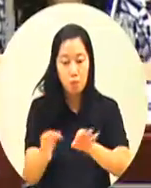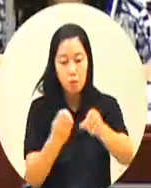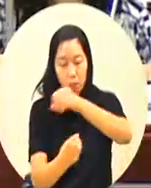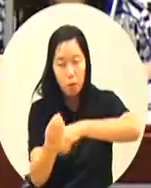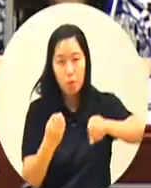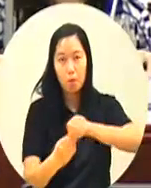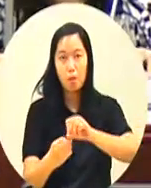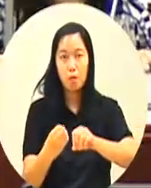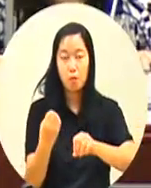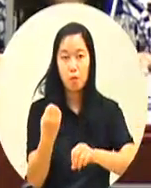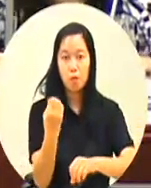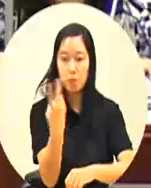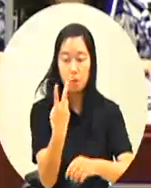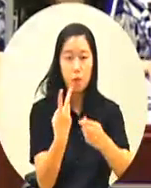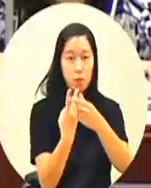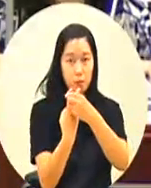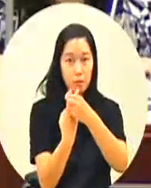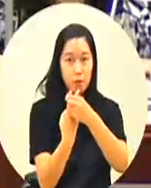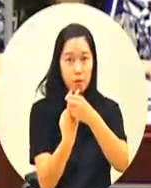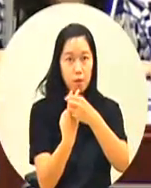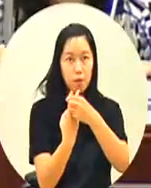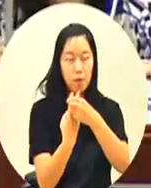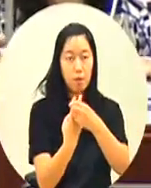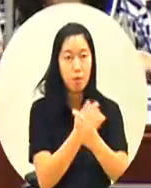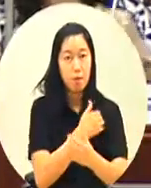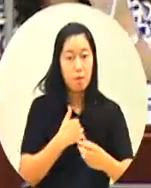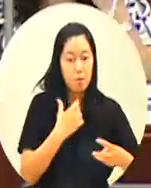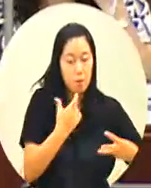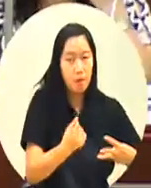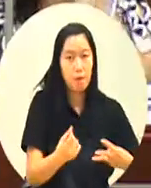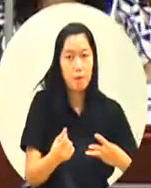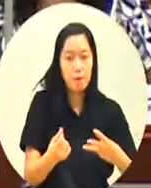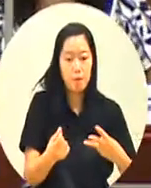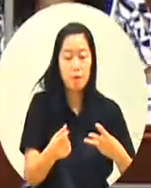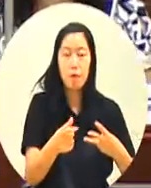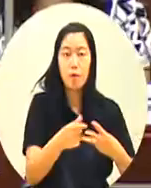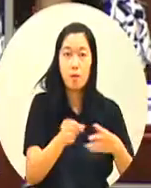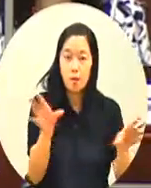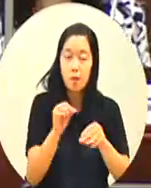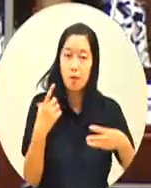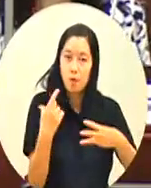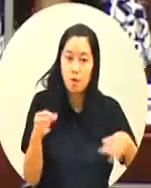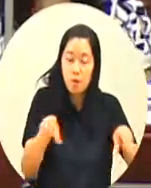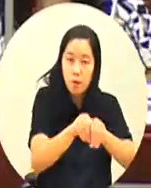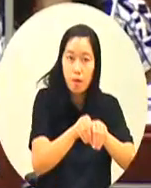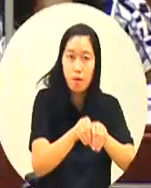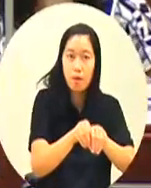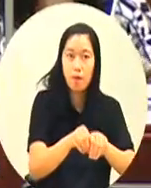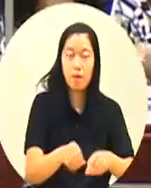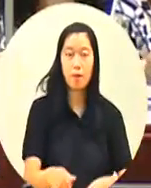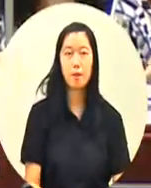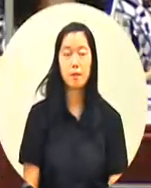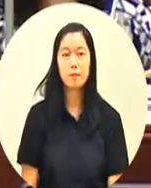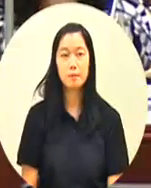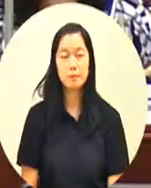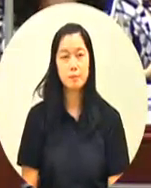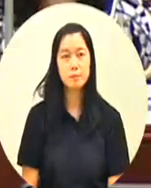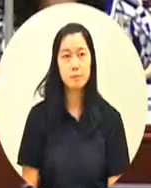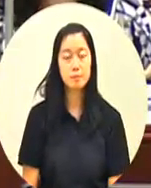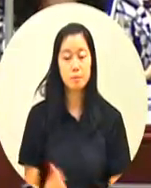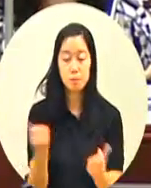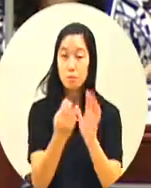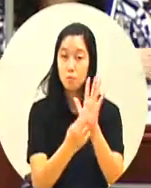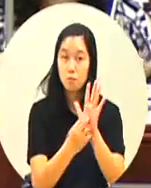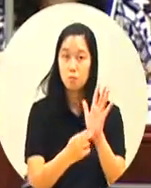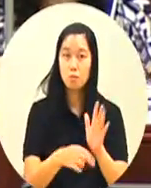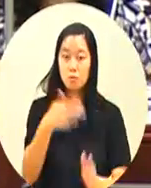是跟能源跟热能。能源跟资源整合的 部分，你比方说水蒸